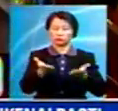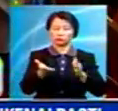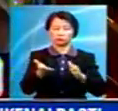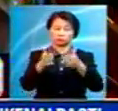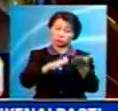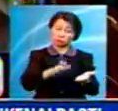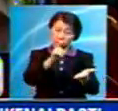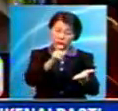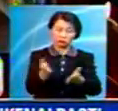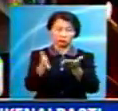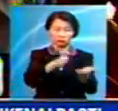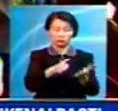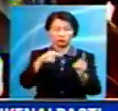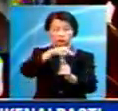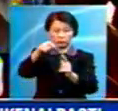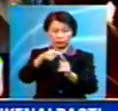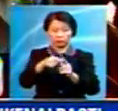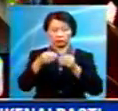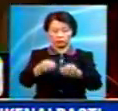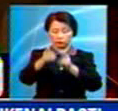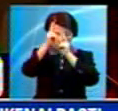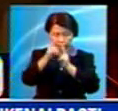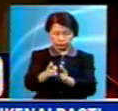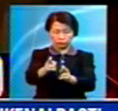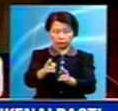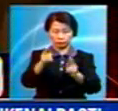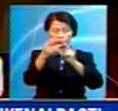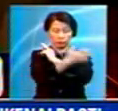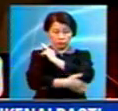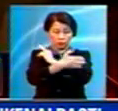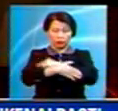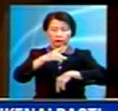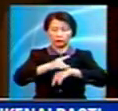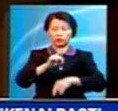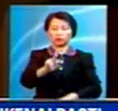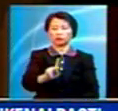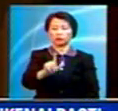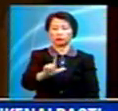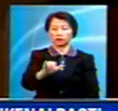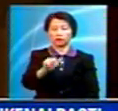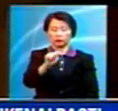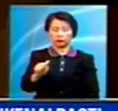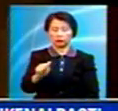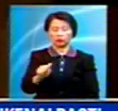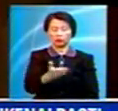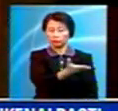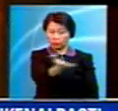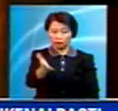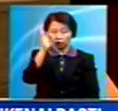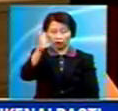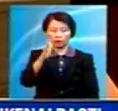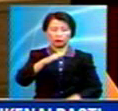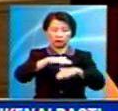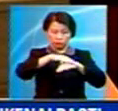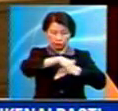jenazah yang apabila diberi penghormatan negara di Kuala Lumpur, di KLIA, mereka akan dikirim